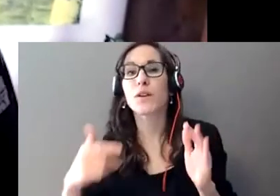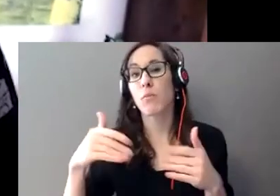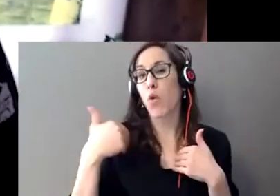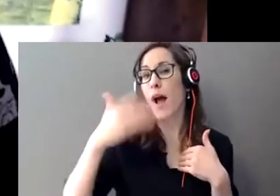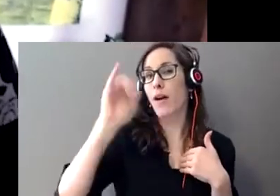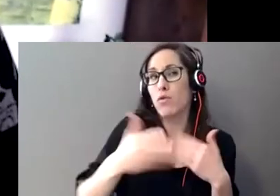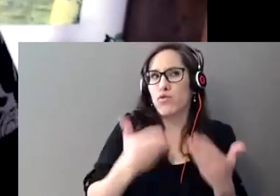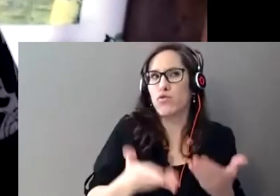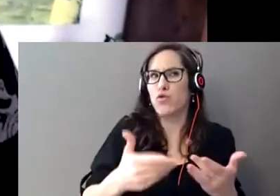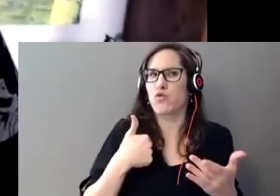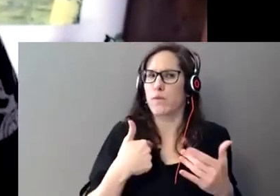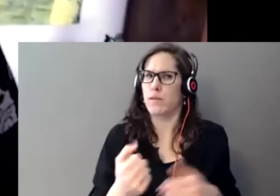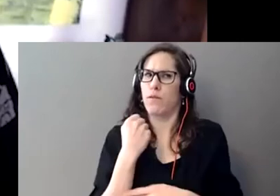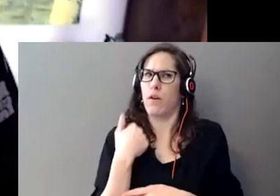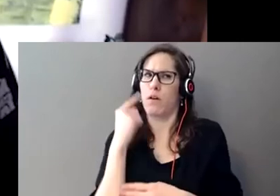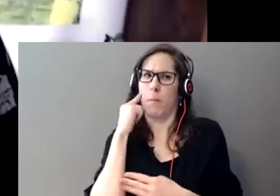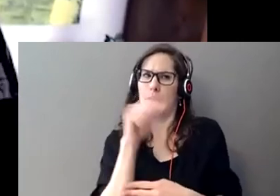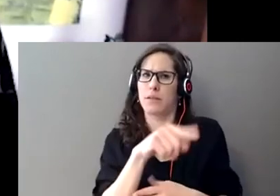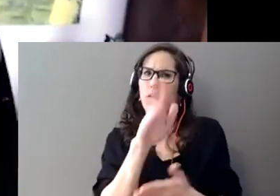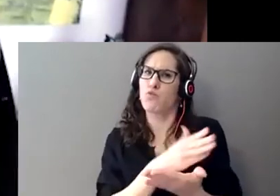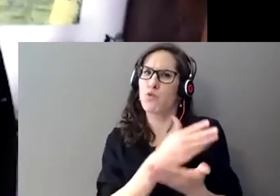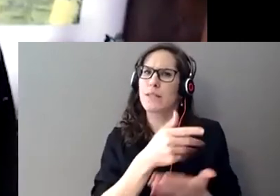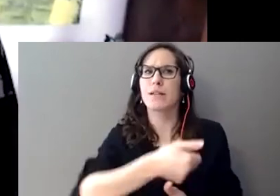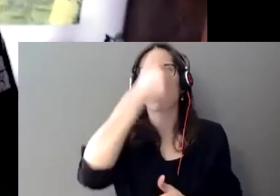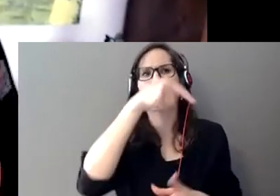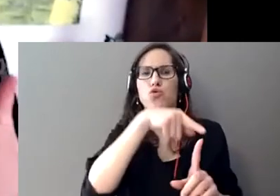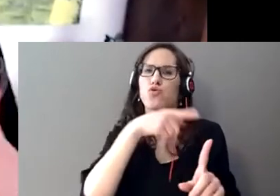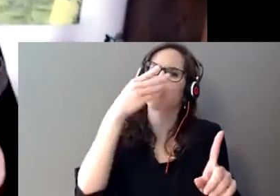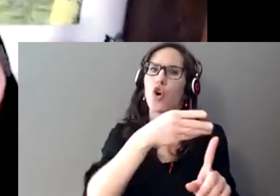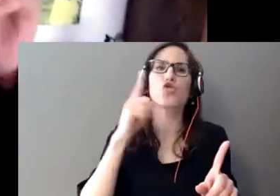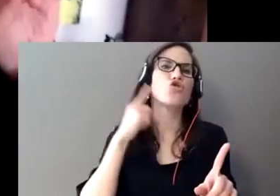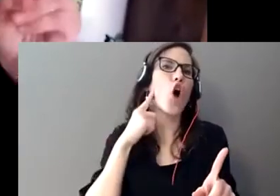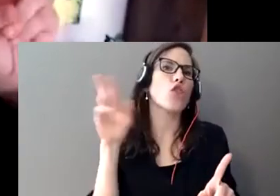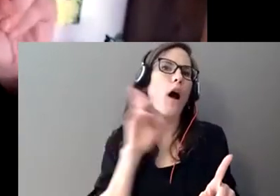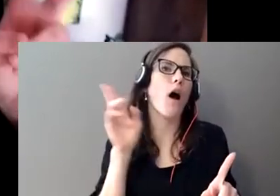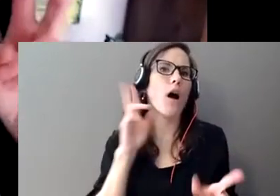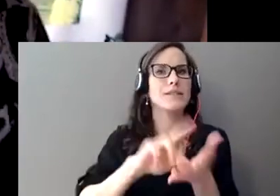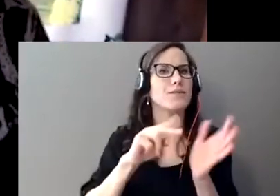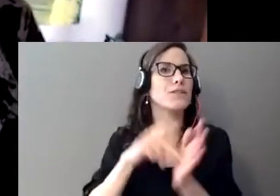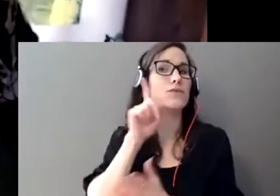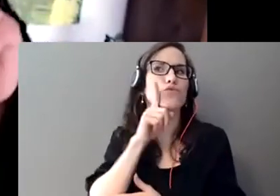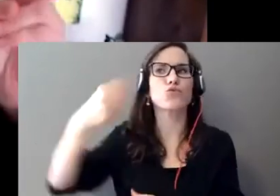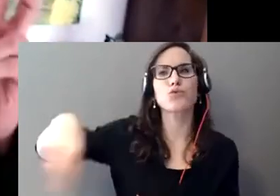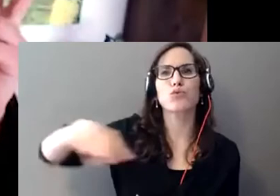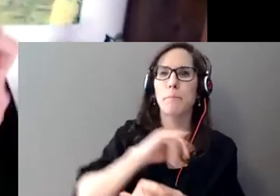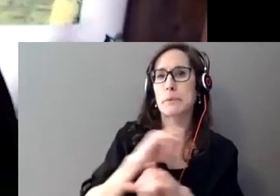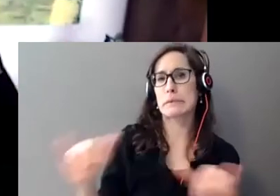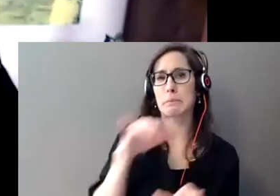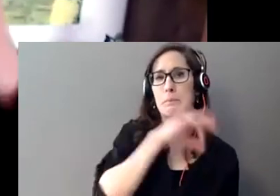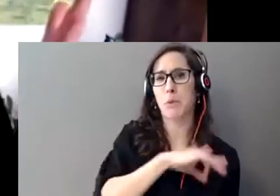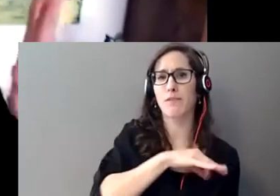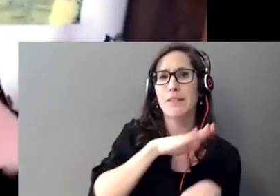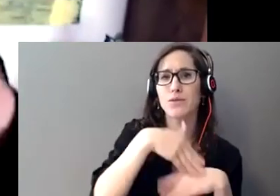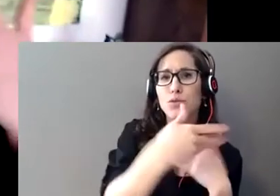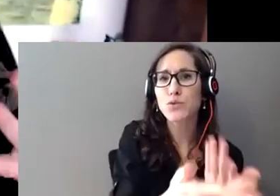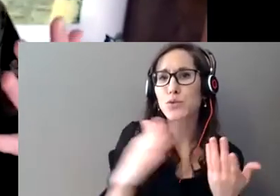essentiellement sonore et donc que les sourds ne peuvent pas en profiter parce que supposément ils seraient